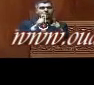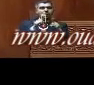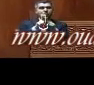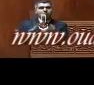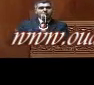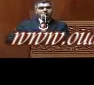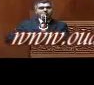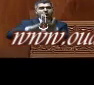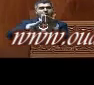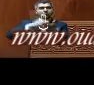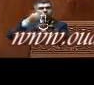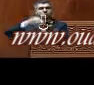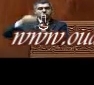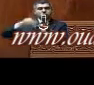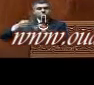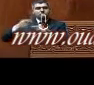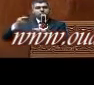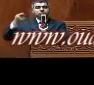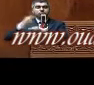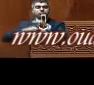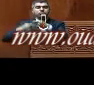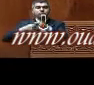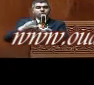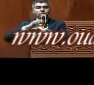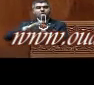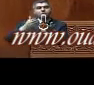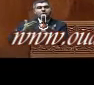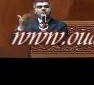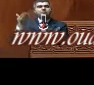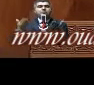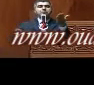لرفع تحدي تحقيق تنمية اقتصادية واجتماعية وبشرية